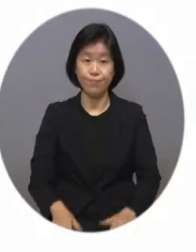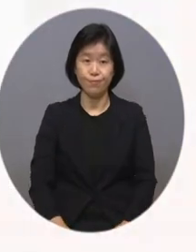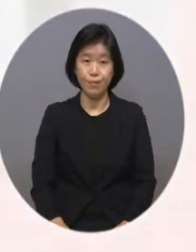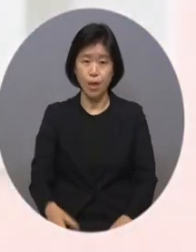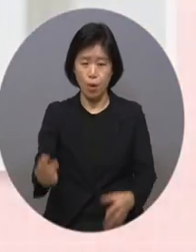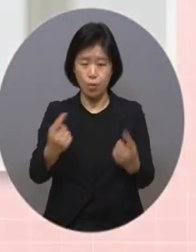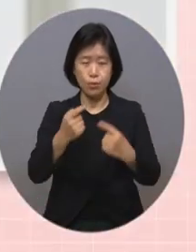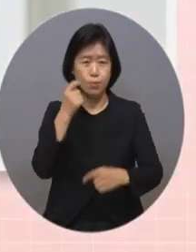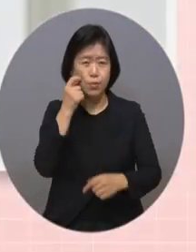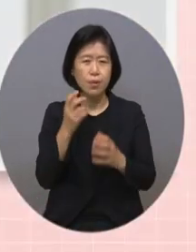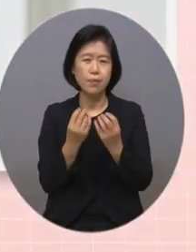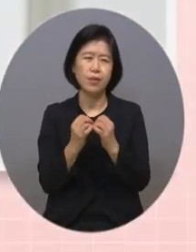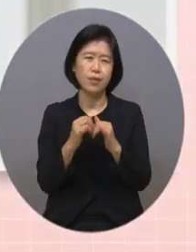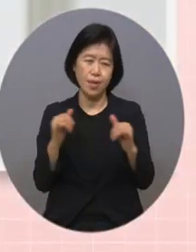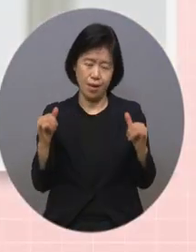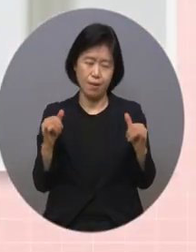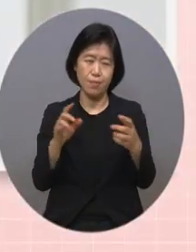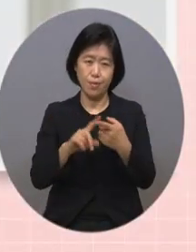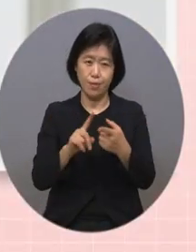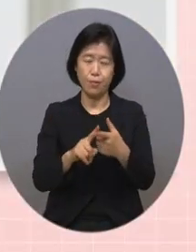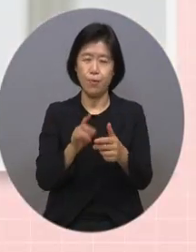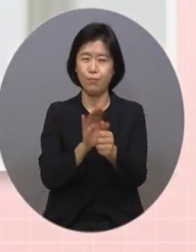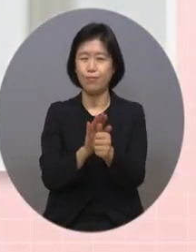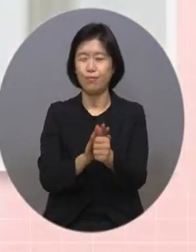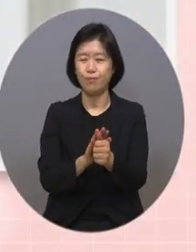못한 사회복지 생활자와